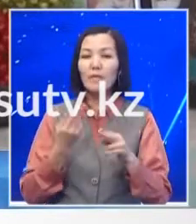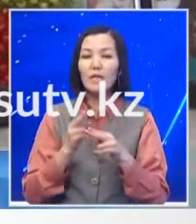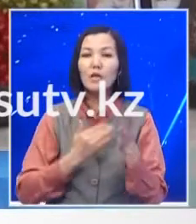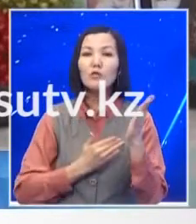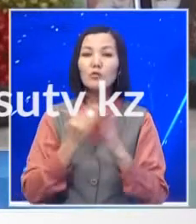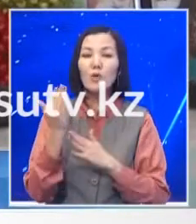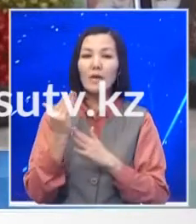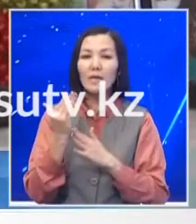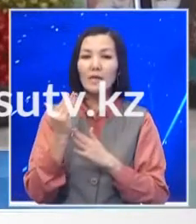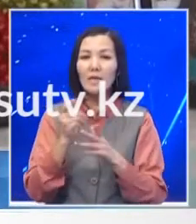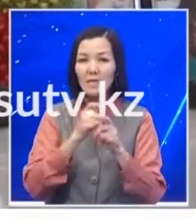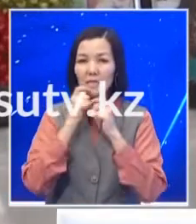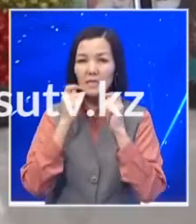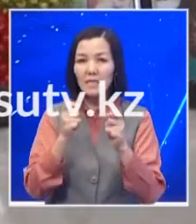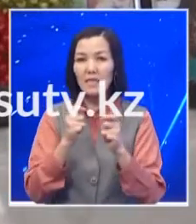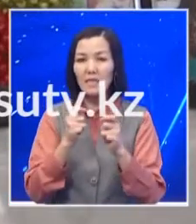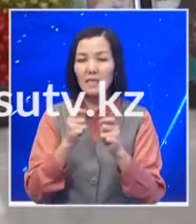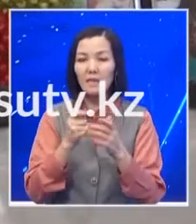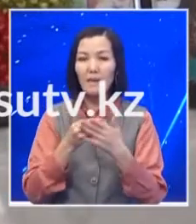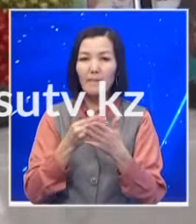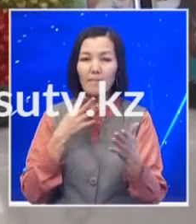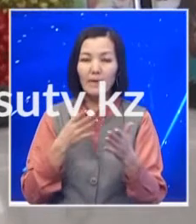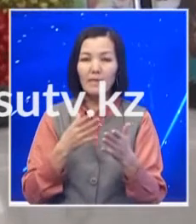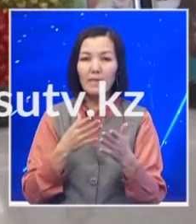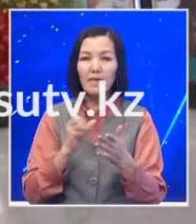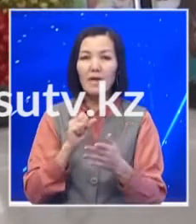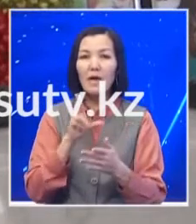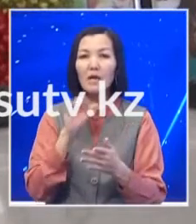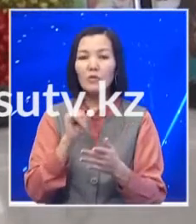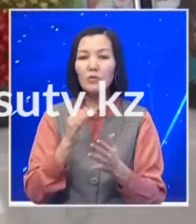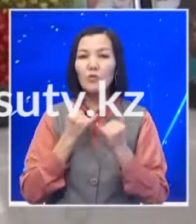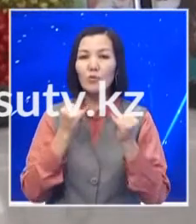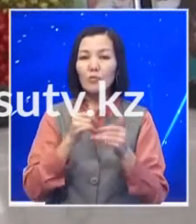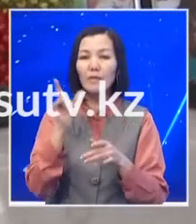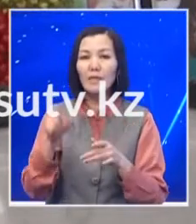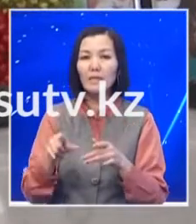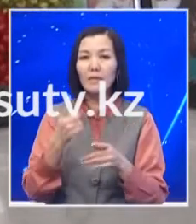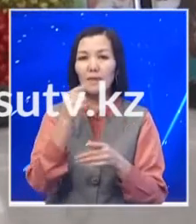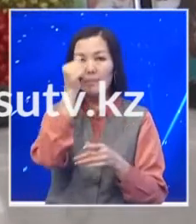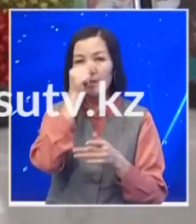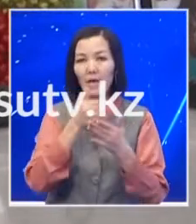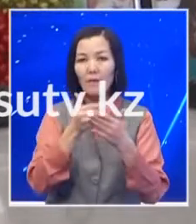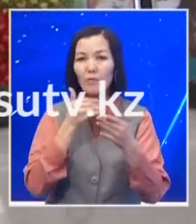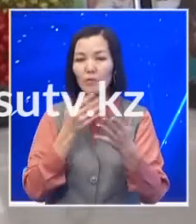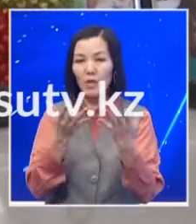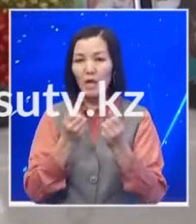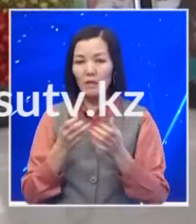жоғары, ең бағалысы. Ақсу ауданының құрметті азаматын осы бір ай бұрын ғана